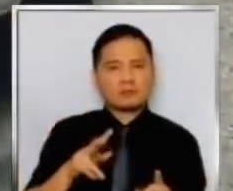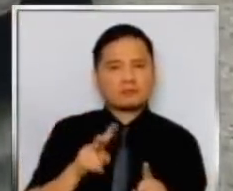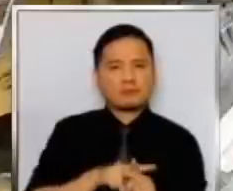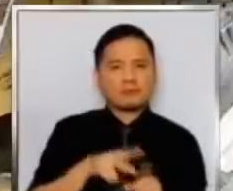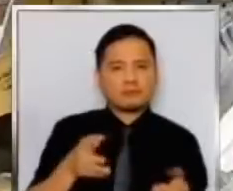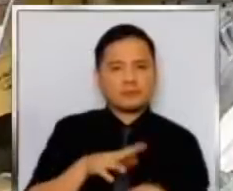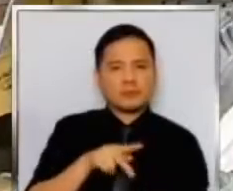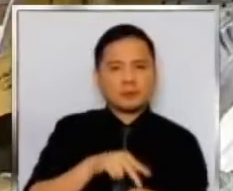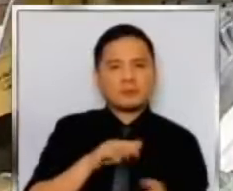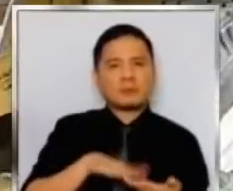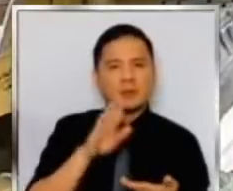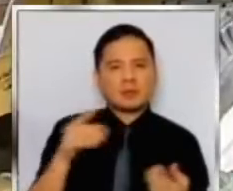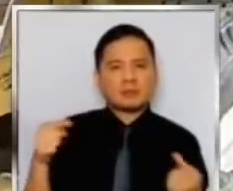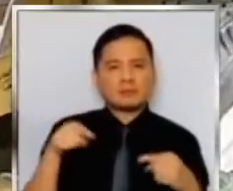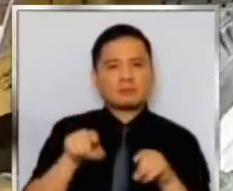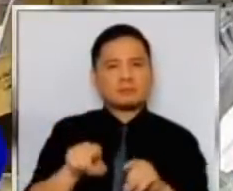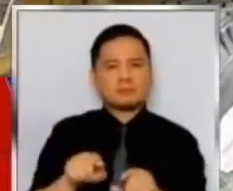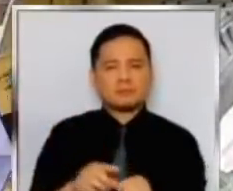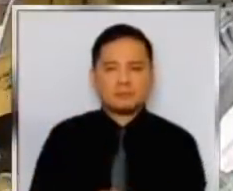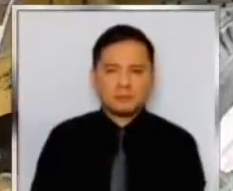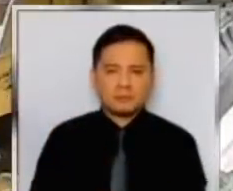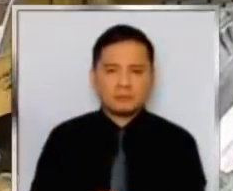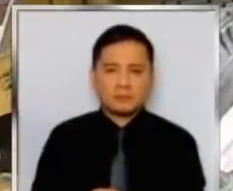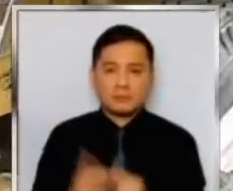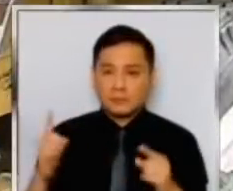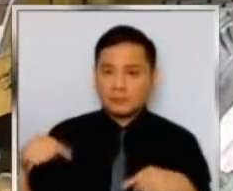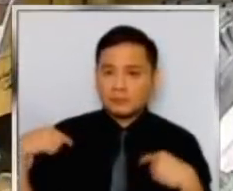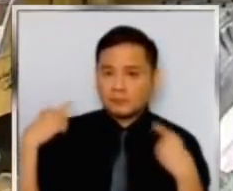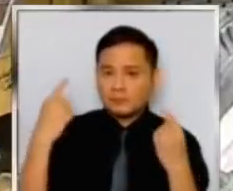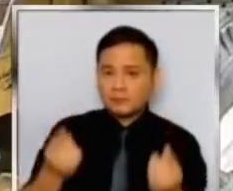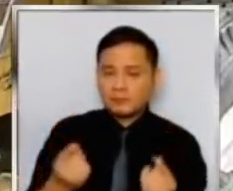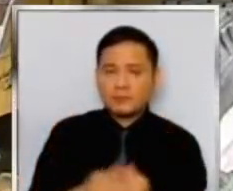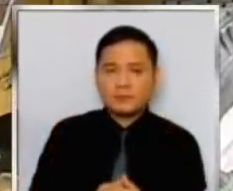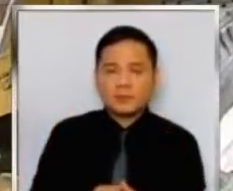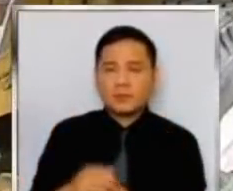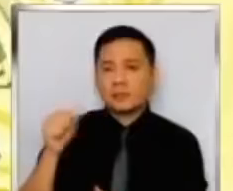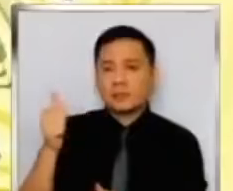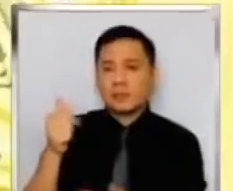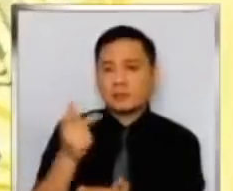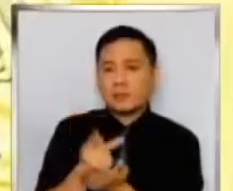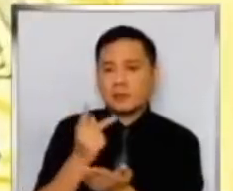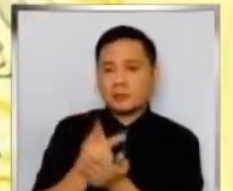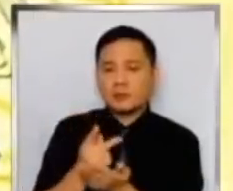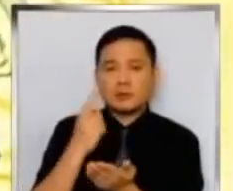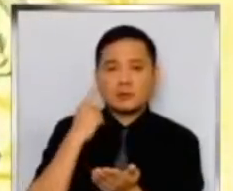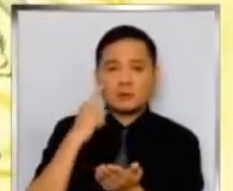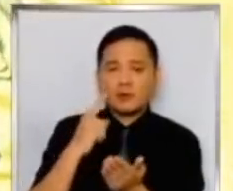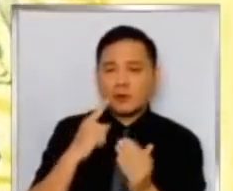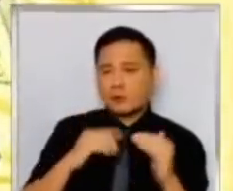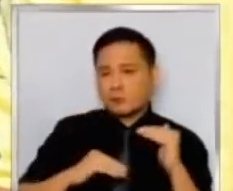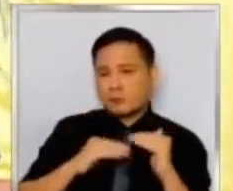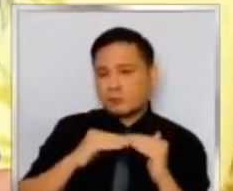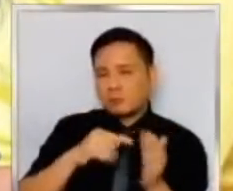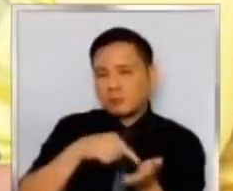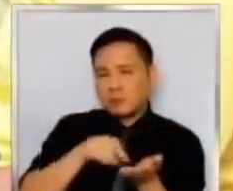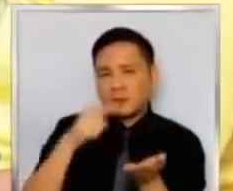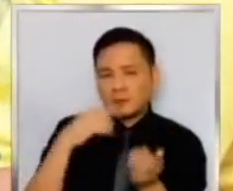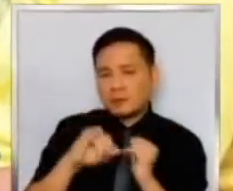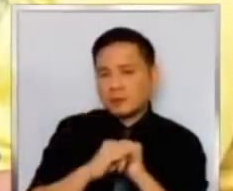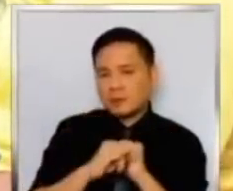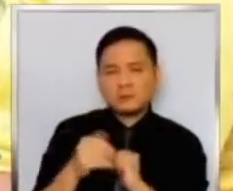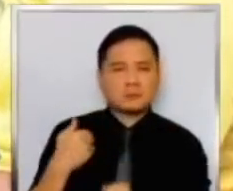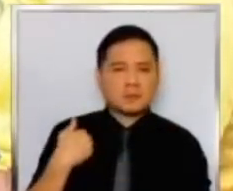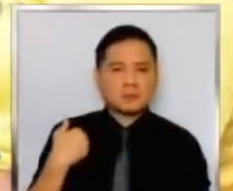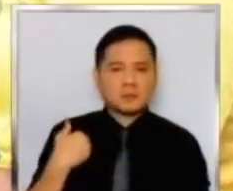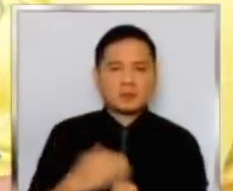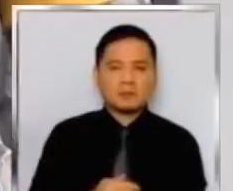FedJudap dahil hanggang ngayon, hindi pa raw binabalik sa 10 pesos ang minimum fare sa jeep. Bukod sa fuel subsidy ng gobyerno,